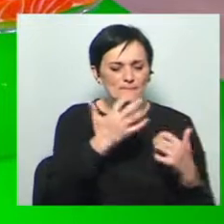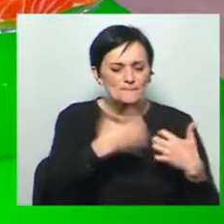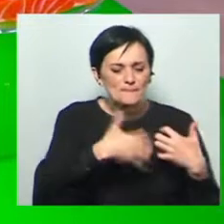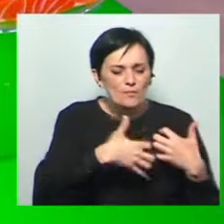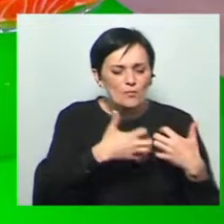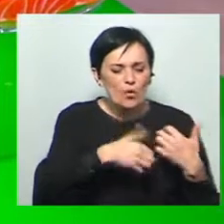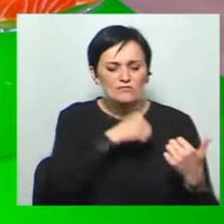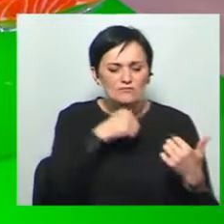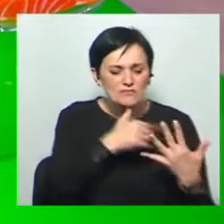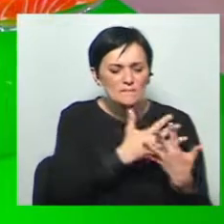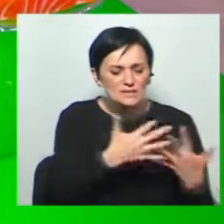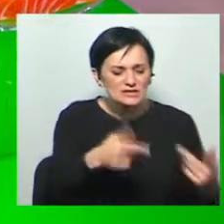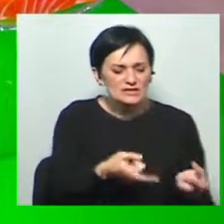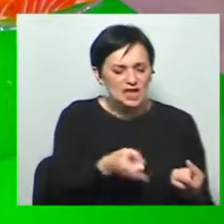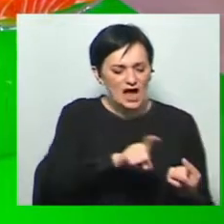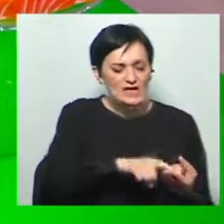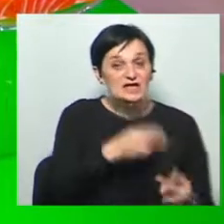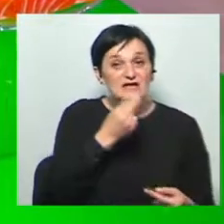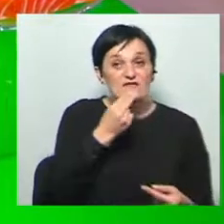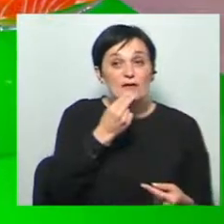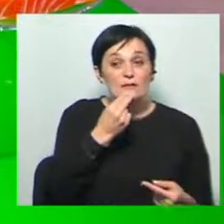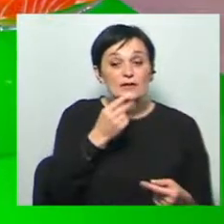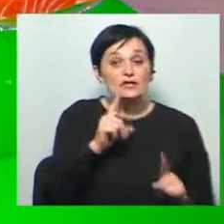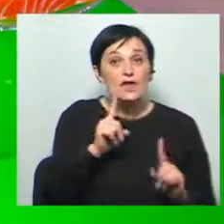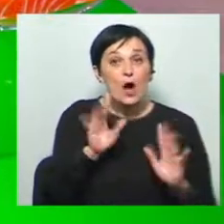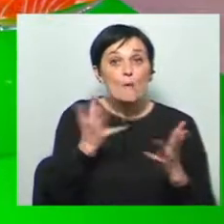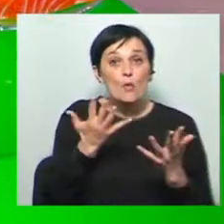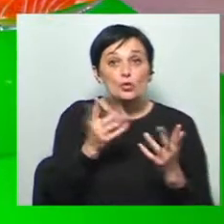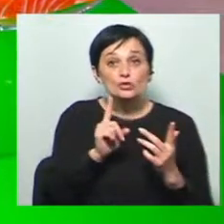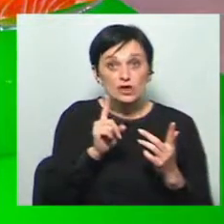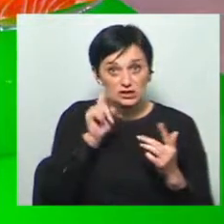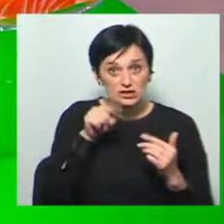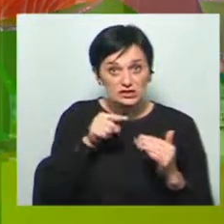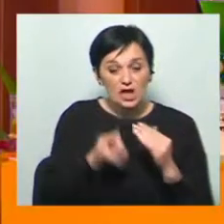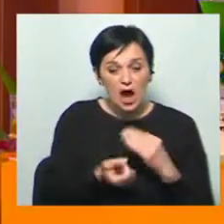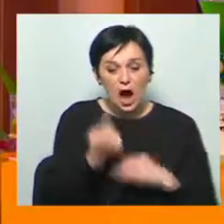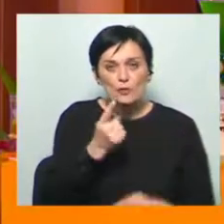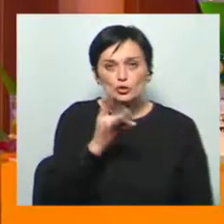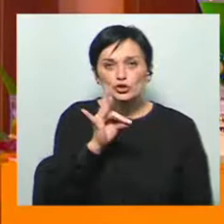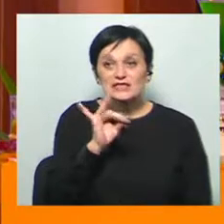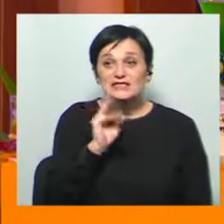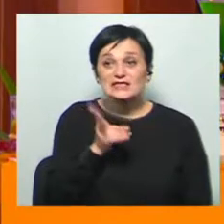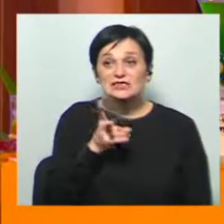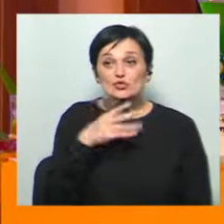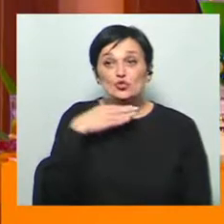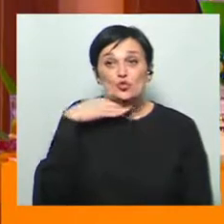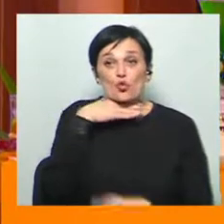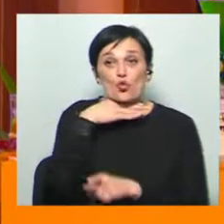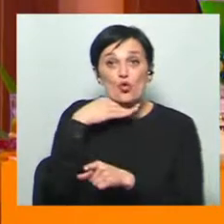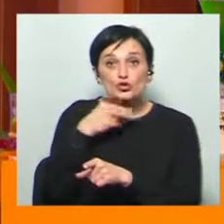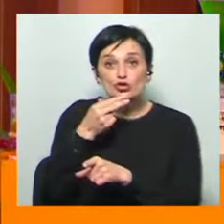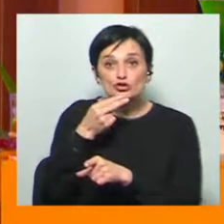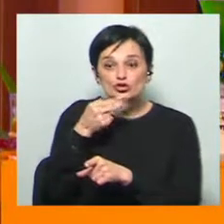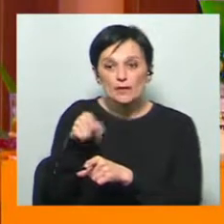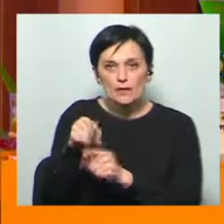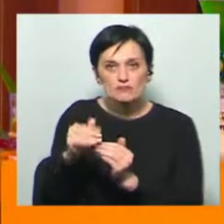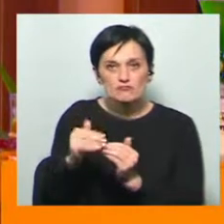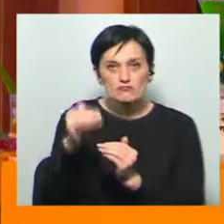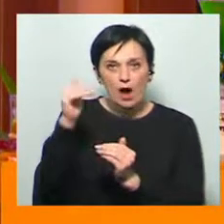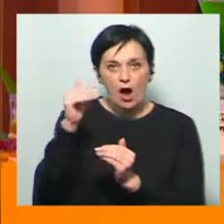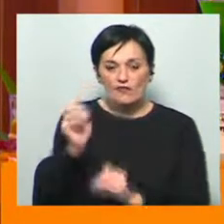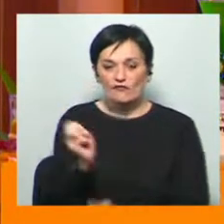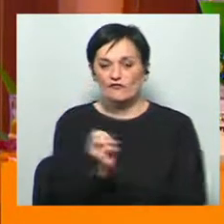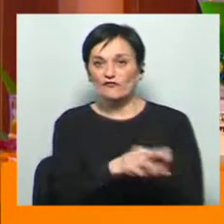რაციონზე დაფუძნებული კვებით. და იცით რა მოხდა? აღმოჩნდა, რომ რისკი ხორციჭამიებს ჰქონდათ უფრო მაღალი,